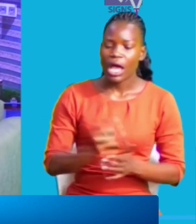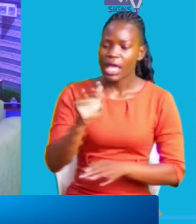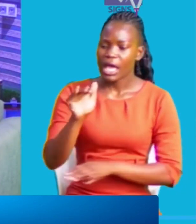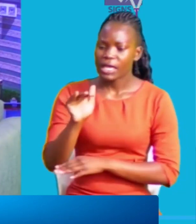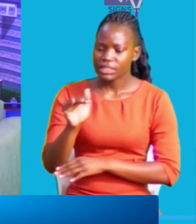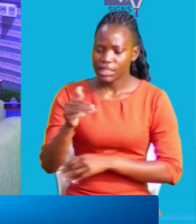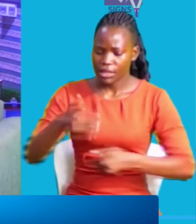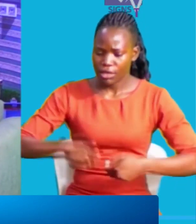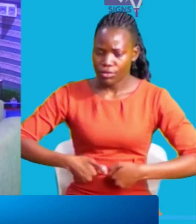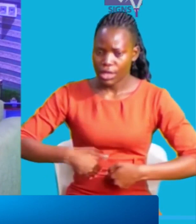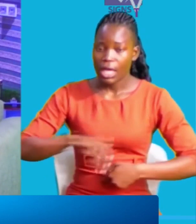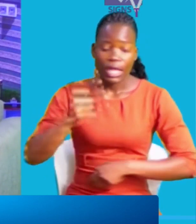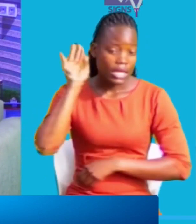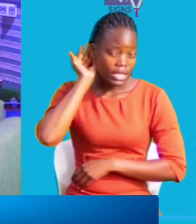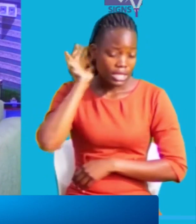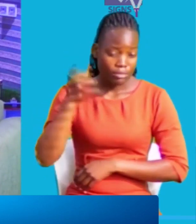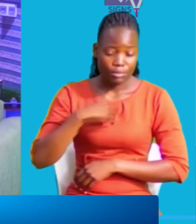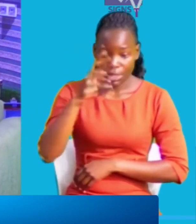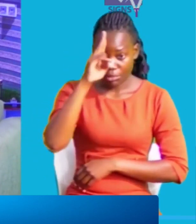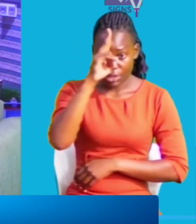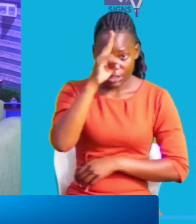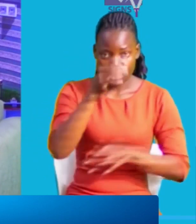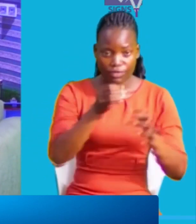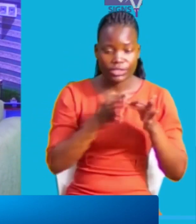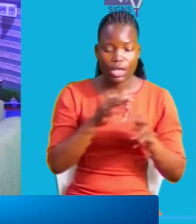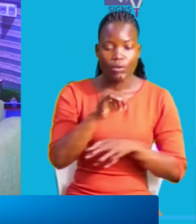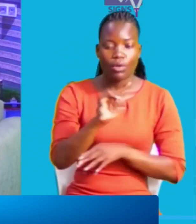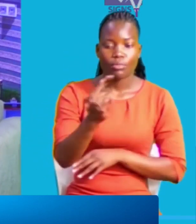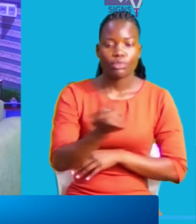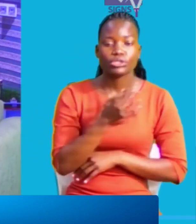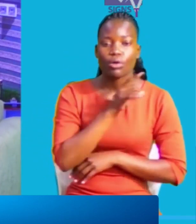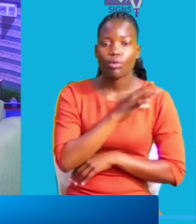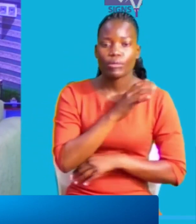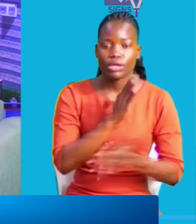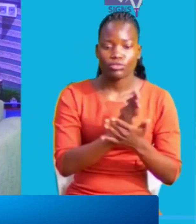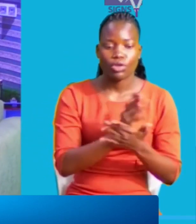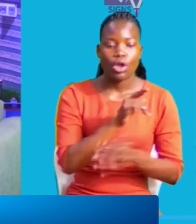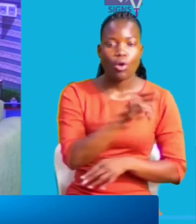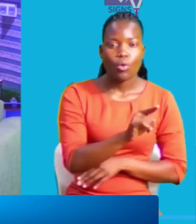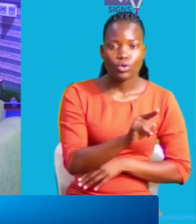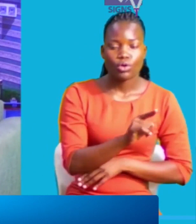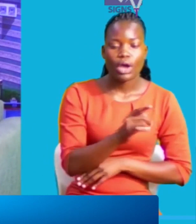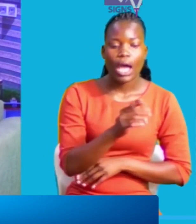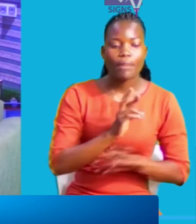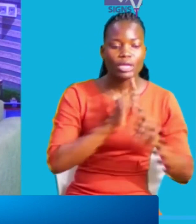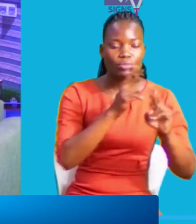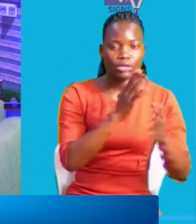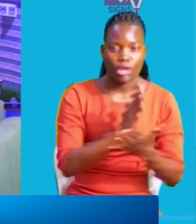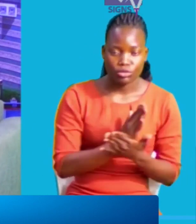sikiza, I'm a police officer. You are the complainant. Yeah. Huyu tumemstaki, amestakiwa.